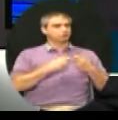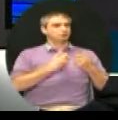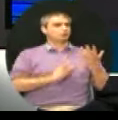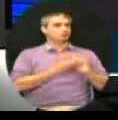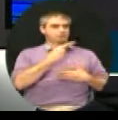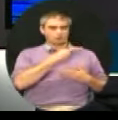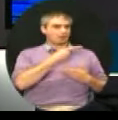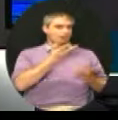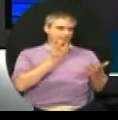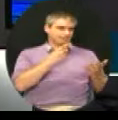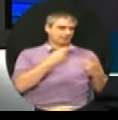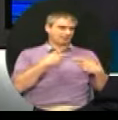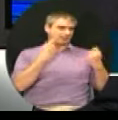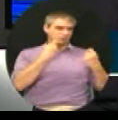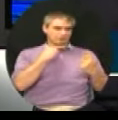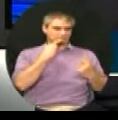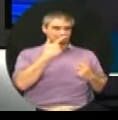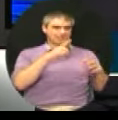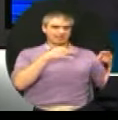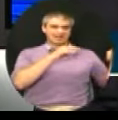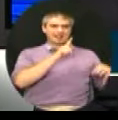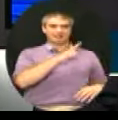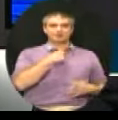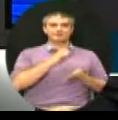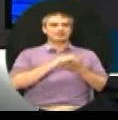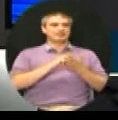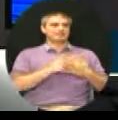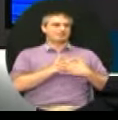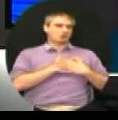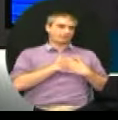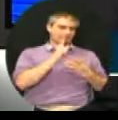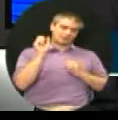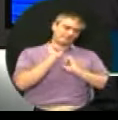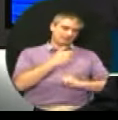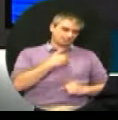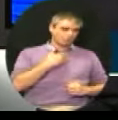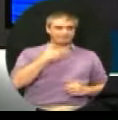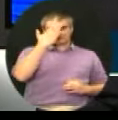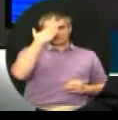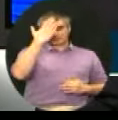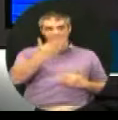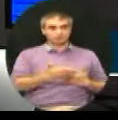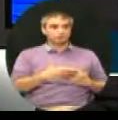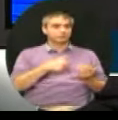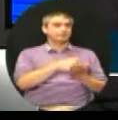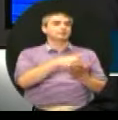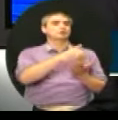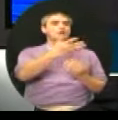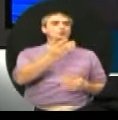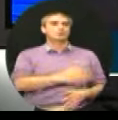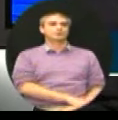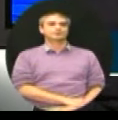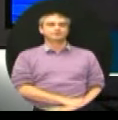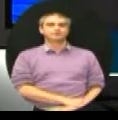הלדינו, ובזמנו כתבתי איזה רומן בלדינו, ואז הם תמכו בי וכך הכרנו והמשכנו.